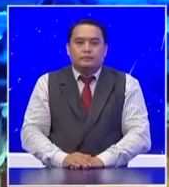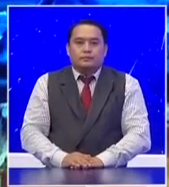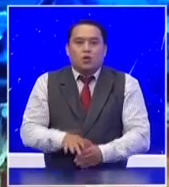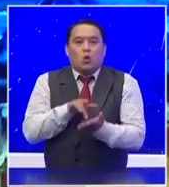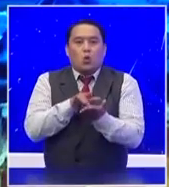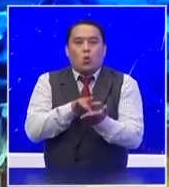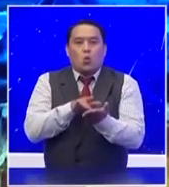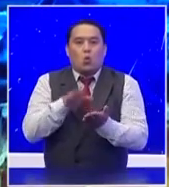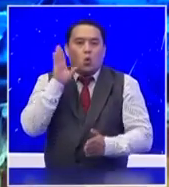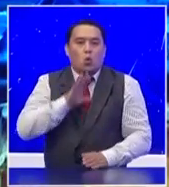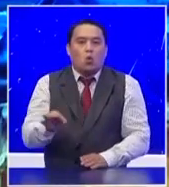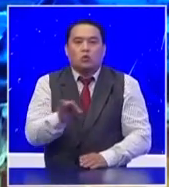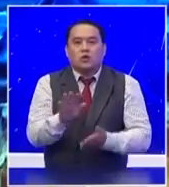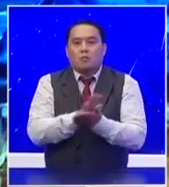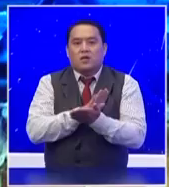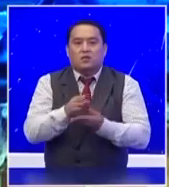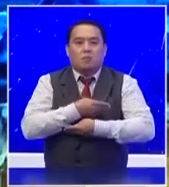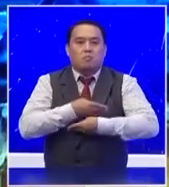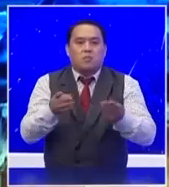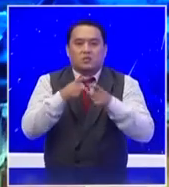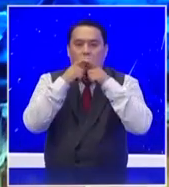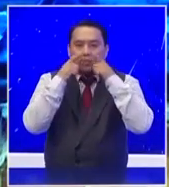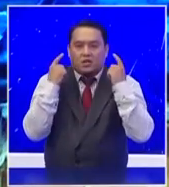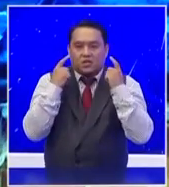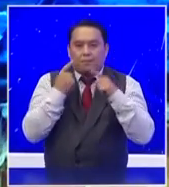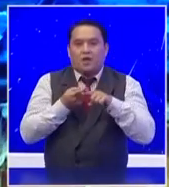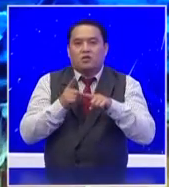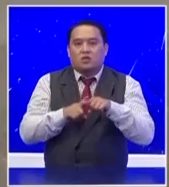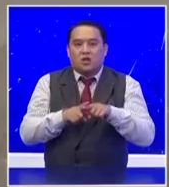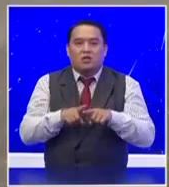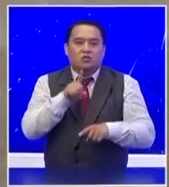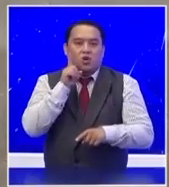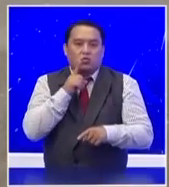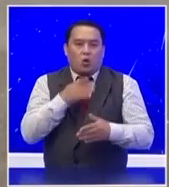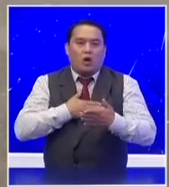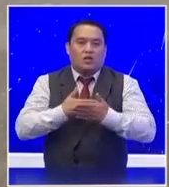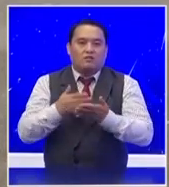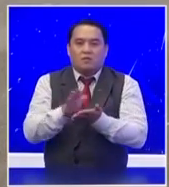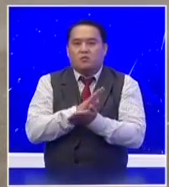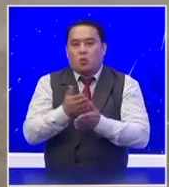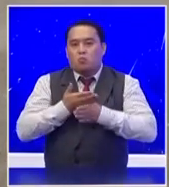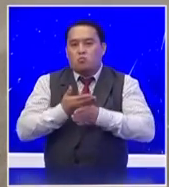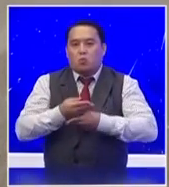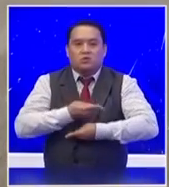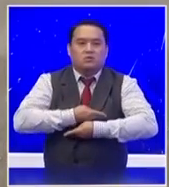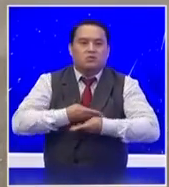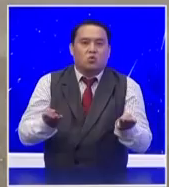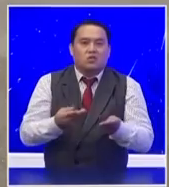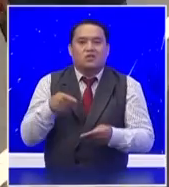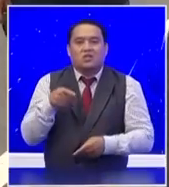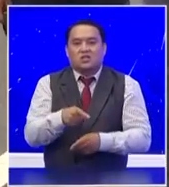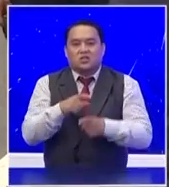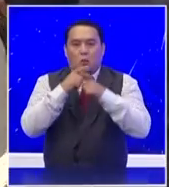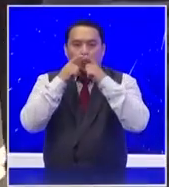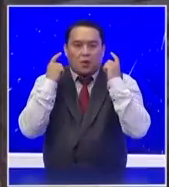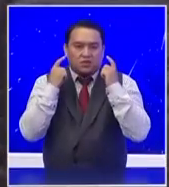Туристам на Кульсайских озерах бесплатно раздавали медицинские маски. Также сотановцами и волонтерами Алматинской области роздано свыше 1000